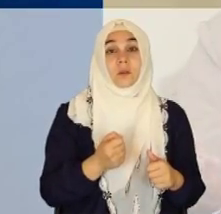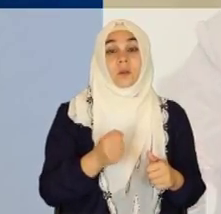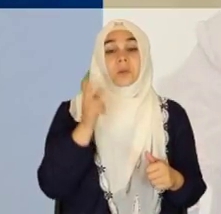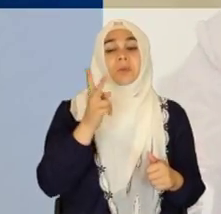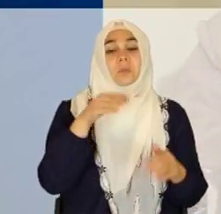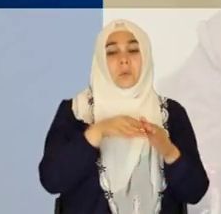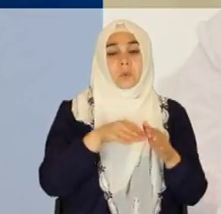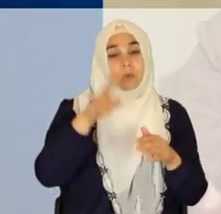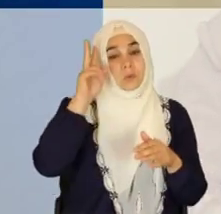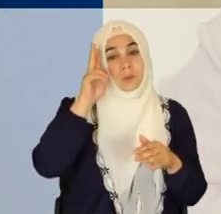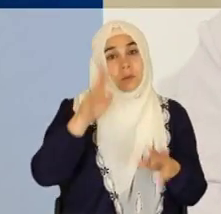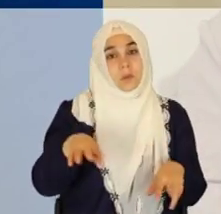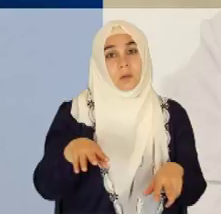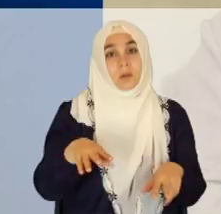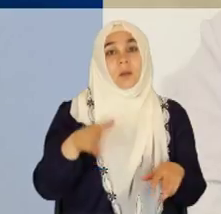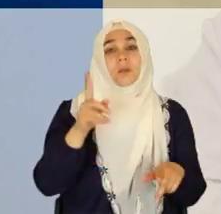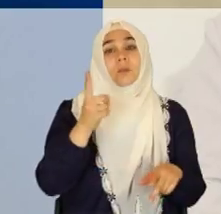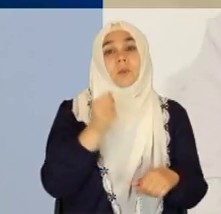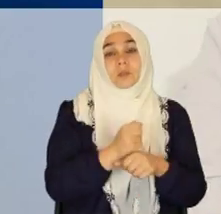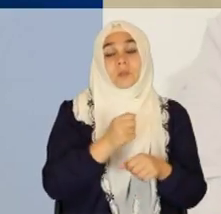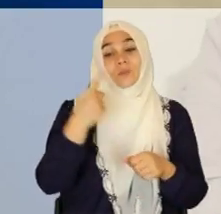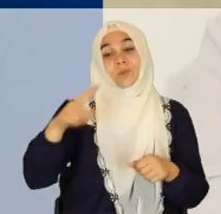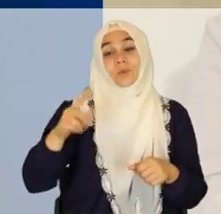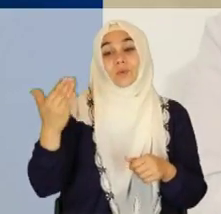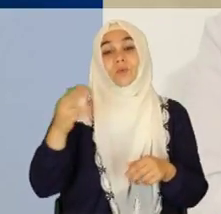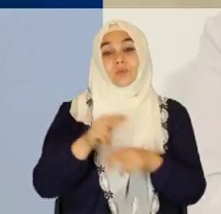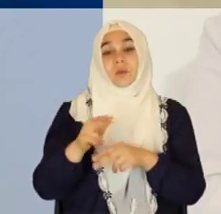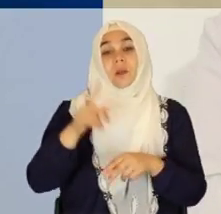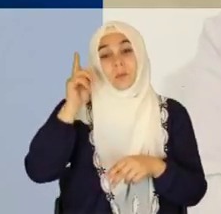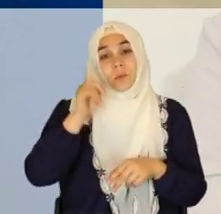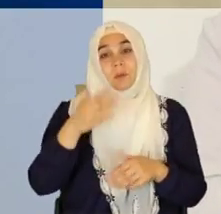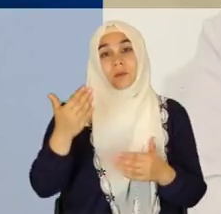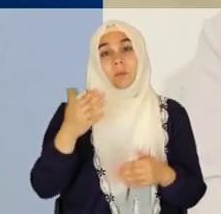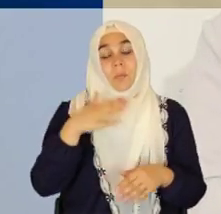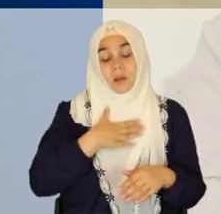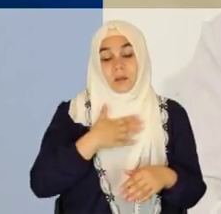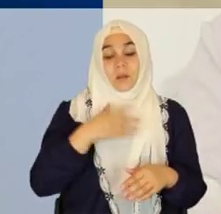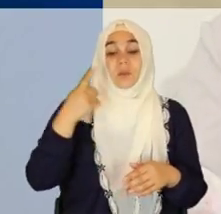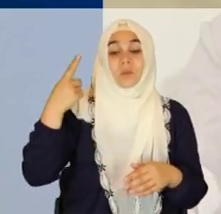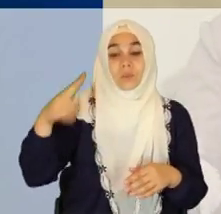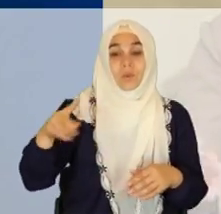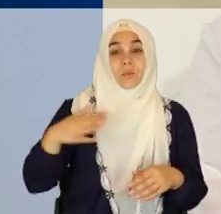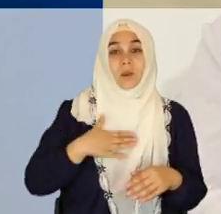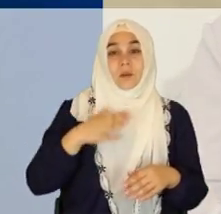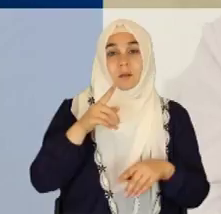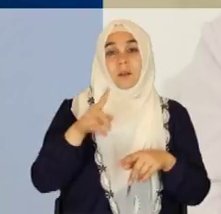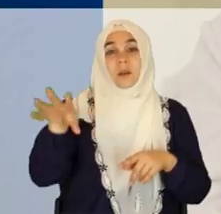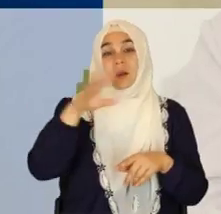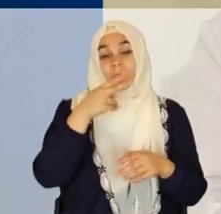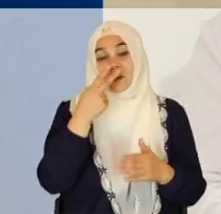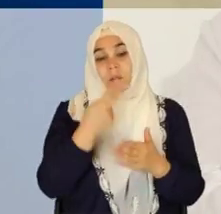Kim qo'yib ketdi bilmaydi. Nimaga uni qilasiz deb so'rasa, menga qaraydi. Shu menimi yoki meni